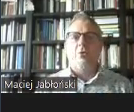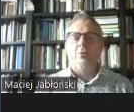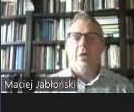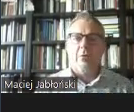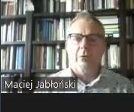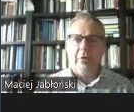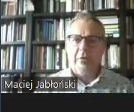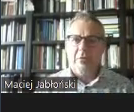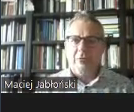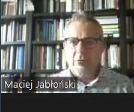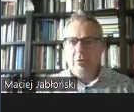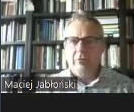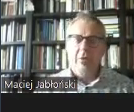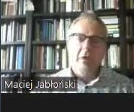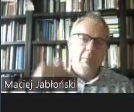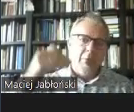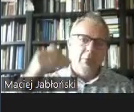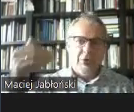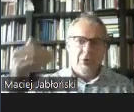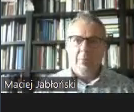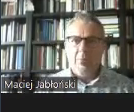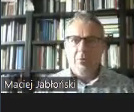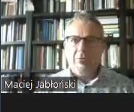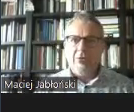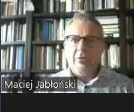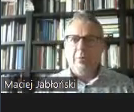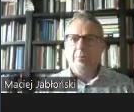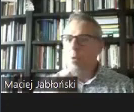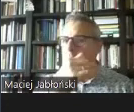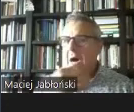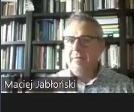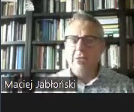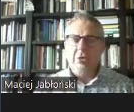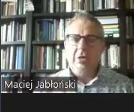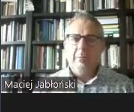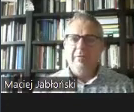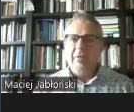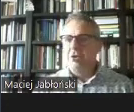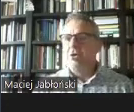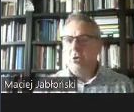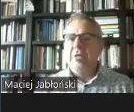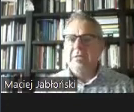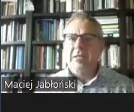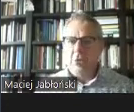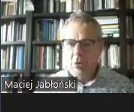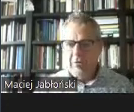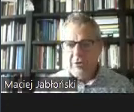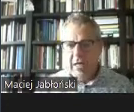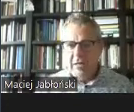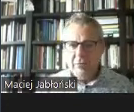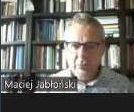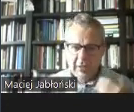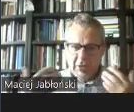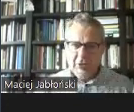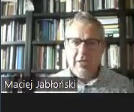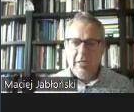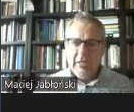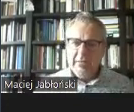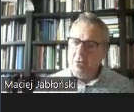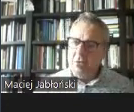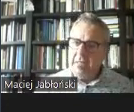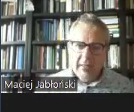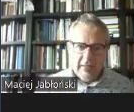szeroko rozumiejąc, tak, i dyskutując, bo też jakby próbując gdzieś tam sobie poukładać pewne rzeczy, kto jest za co odpowiedzialny w